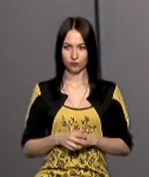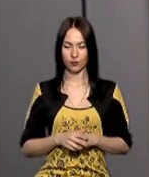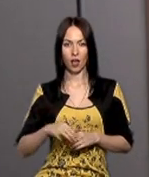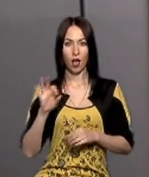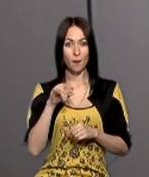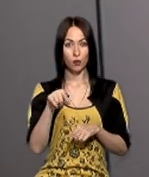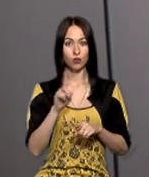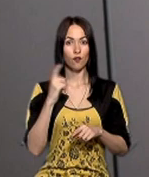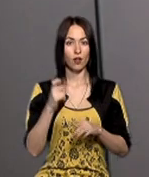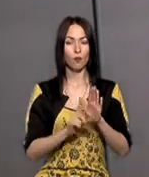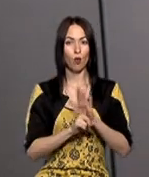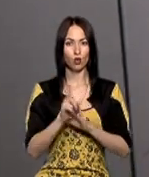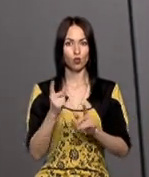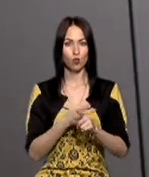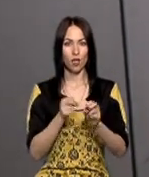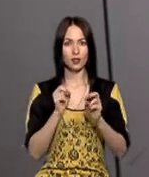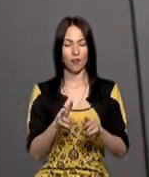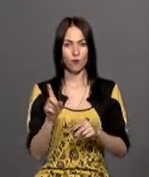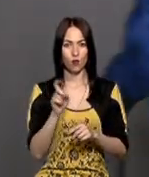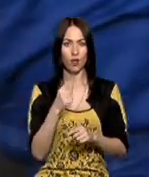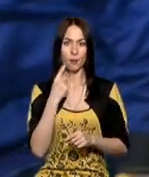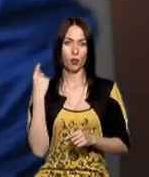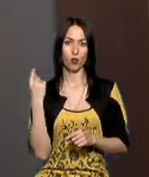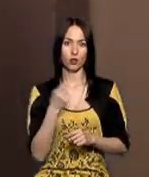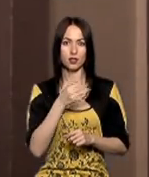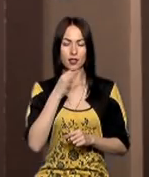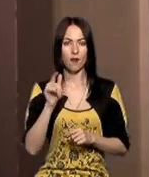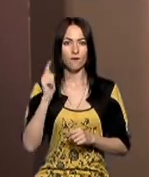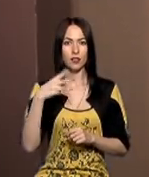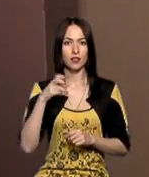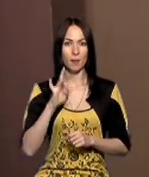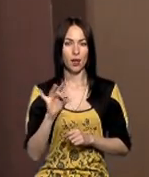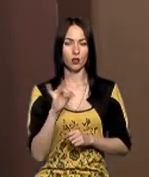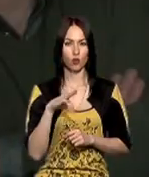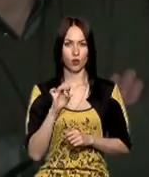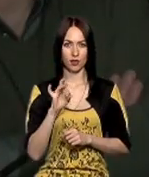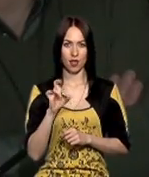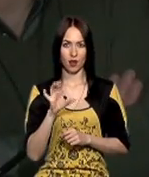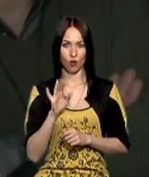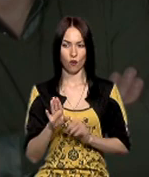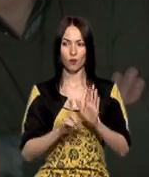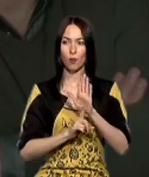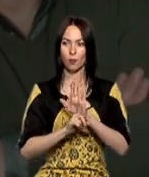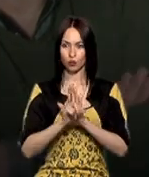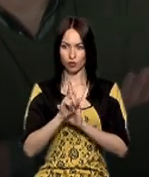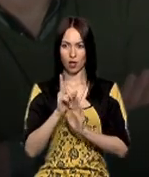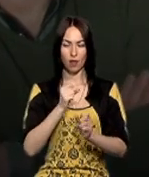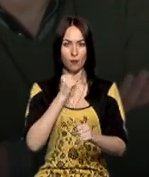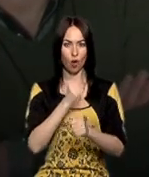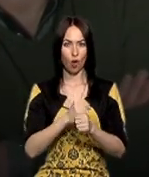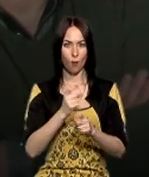Те, що у Харкові почнуть дезінфікувати, минулого тижня сказав віцемер Ігор Терехов. Починаємо обробку